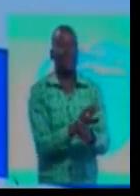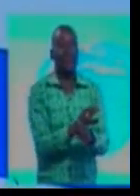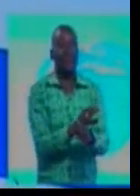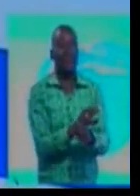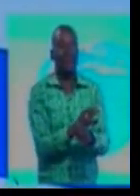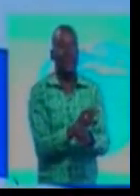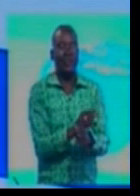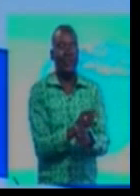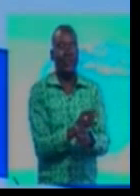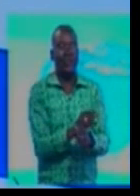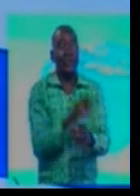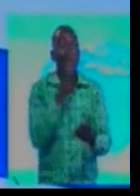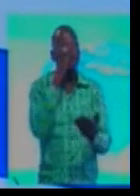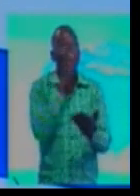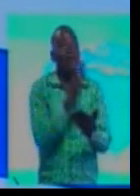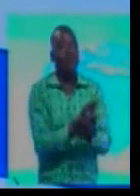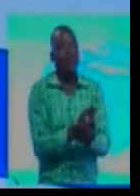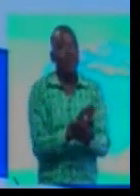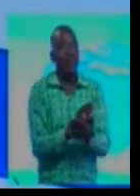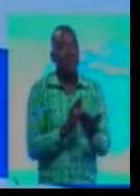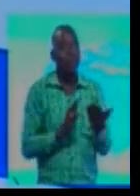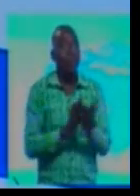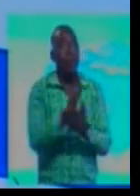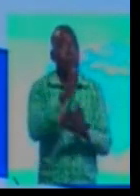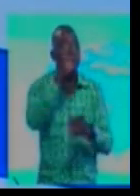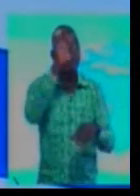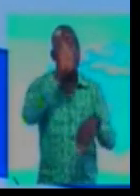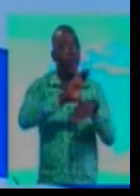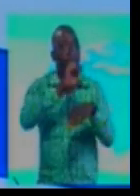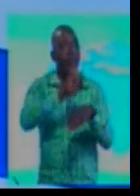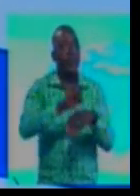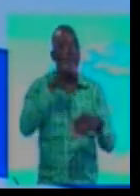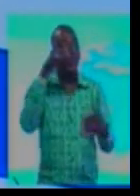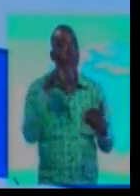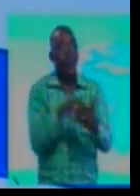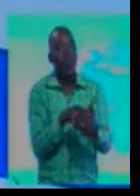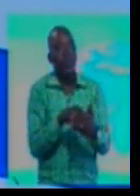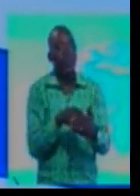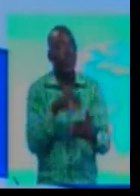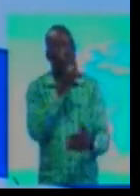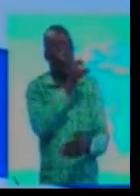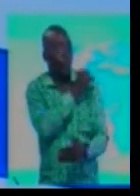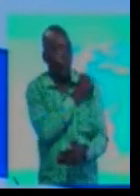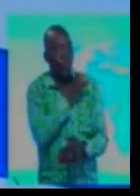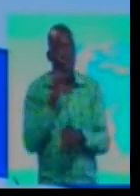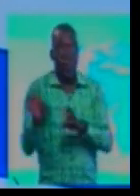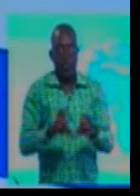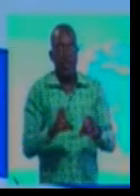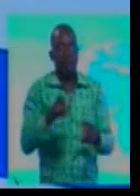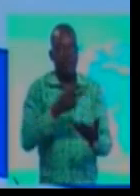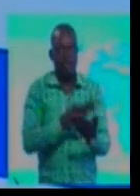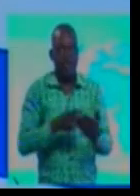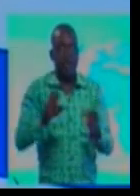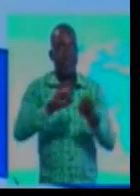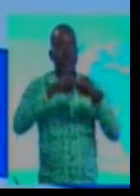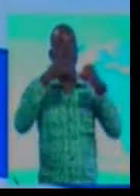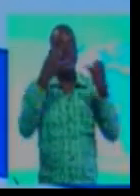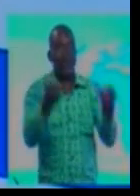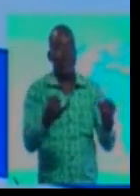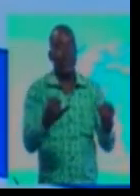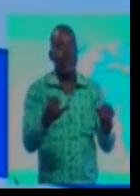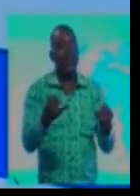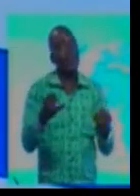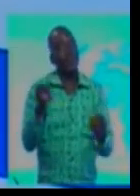Le mandat d'arrêt émis par la Côte d'Ivoire contre Guillaume Soro fait la une des quotidiens de ce jour. La revue